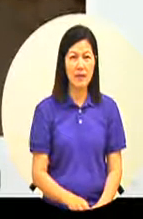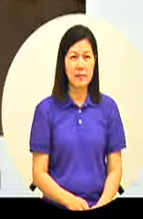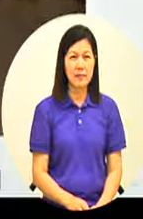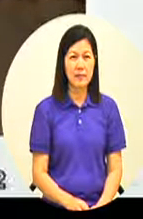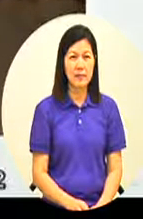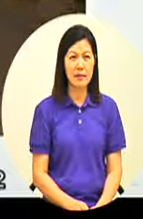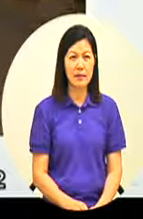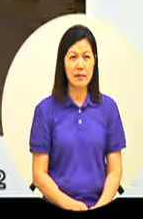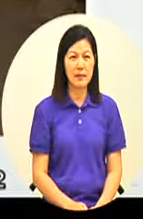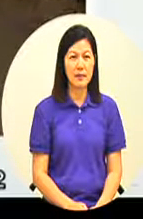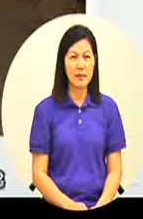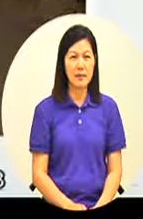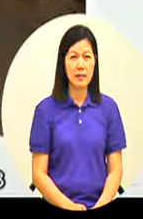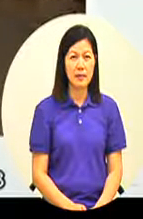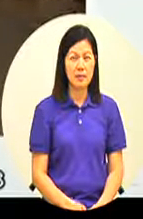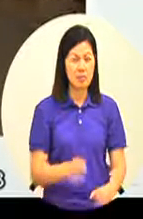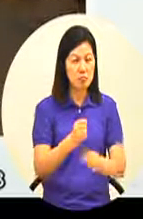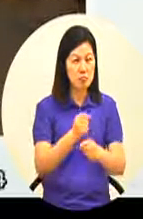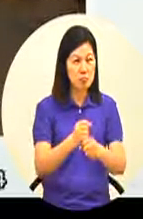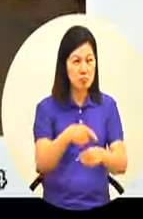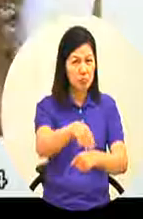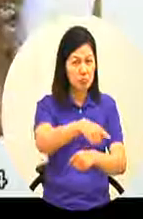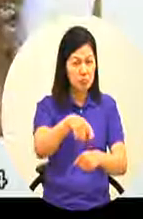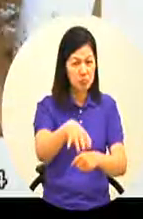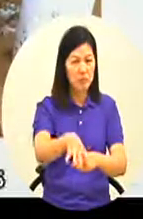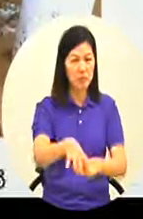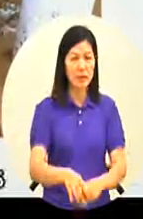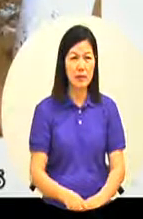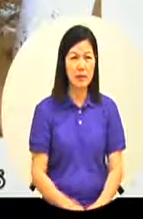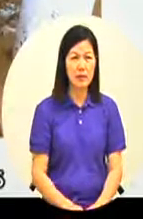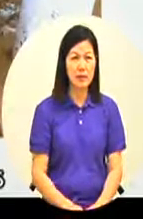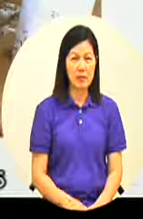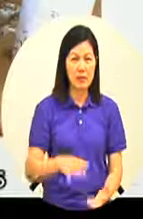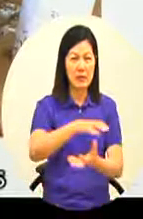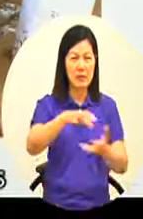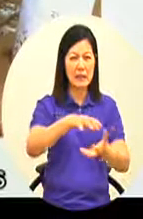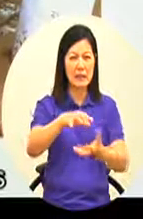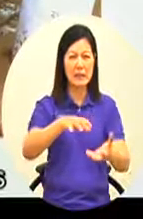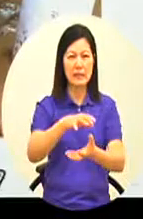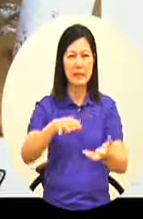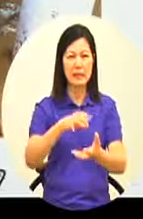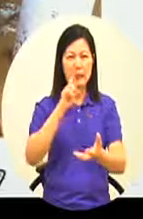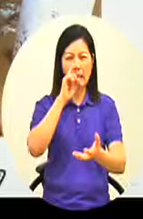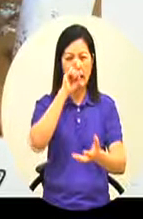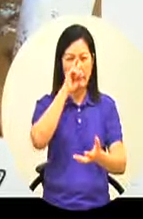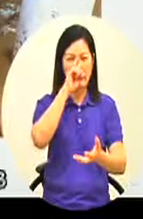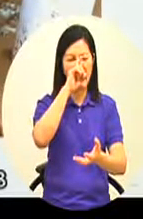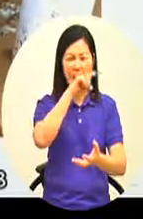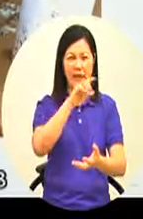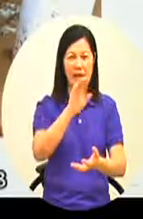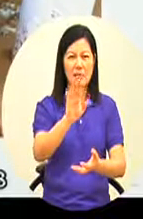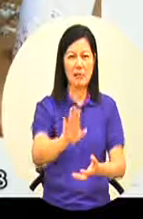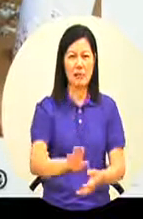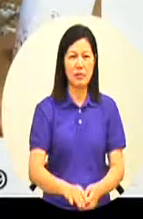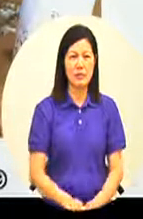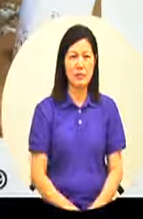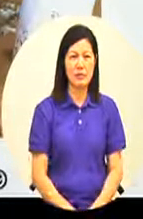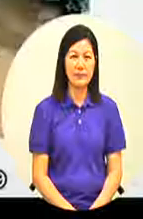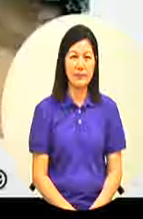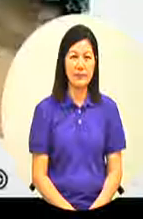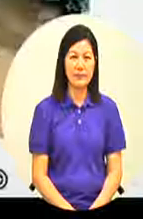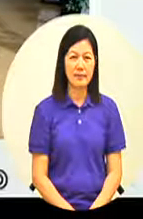的工程的地方吼，一团乱，一团的一个脏乱啦，吼。